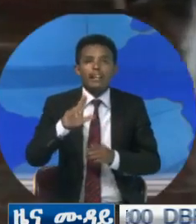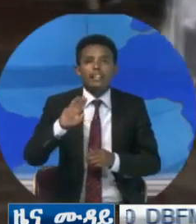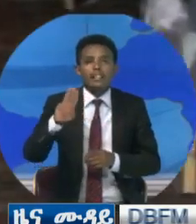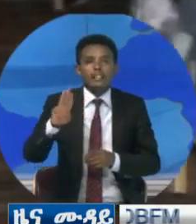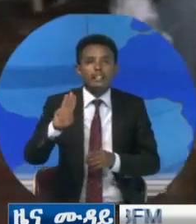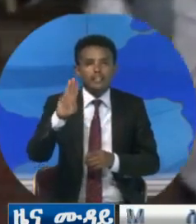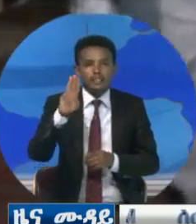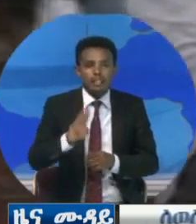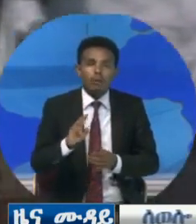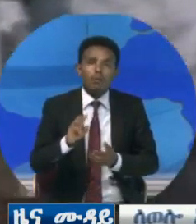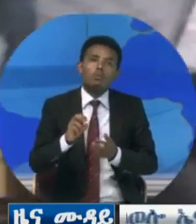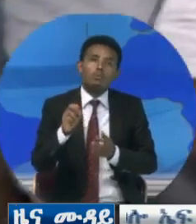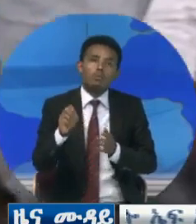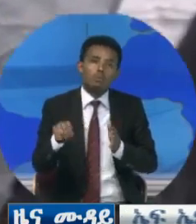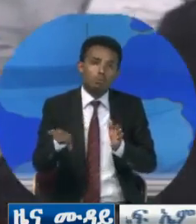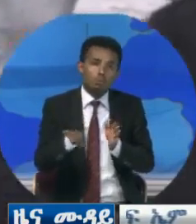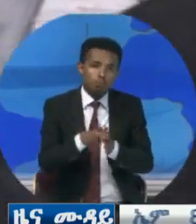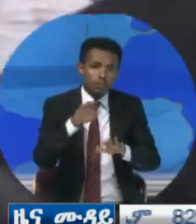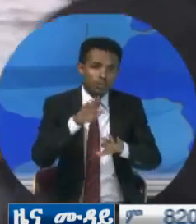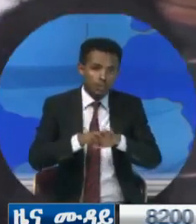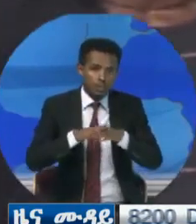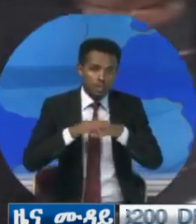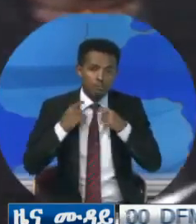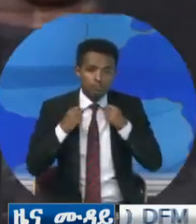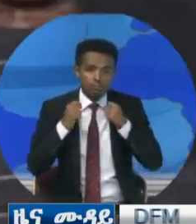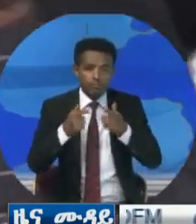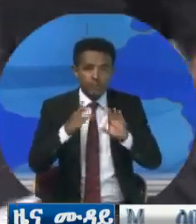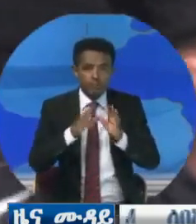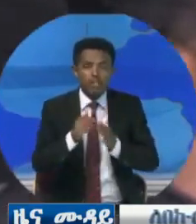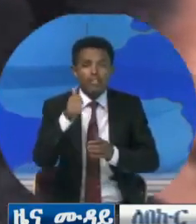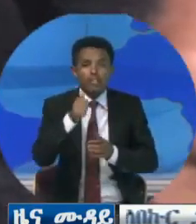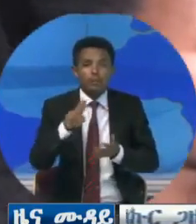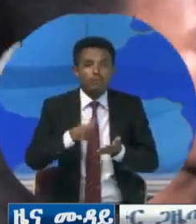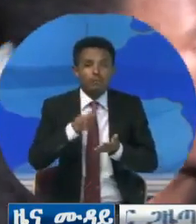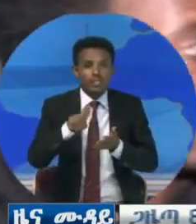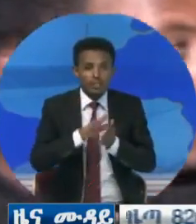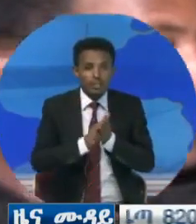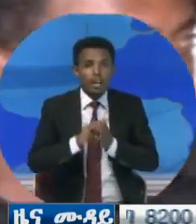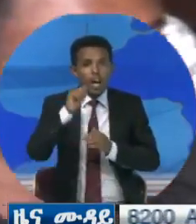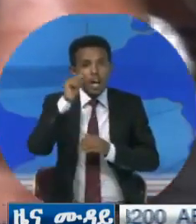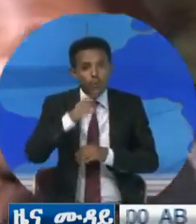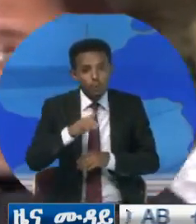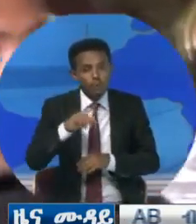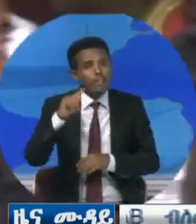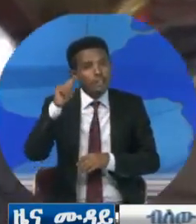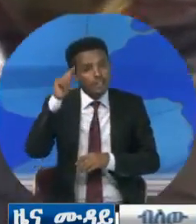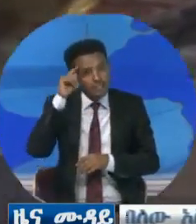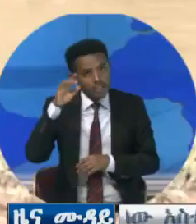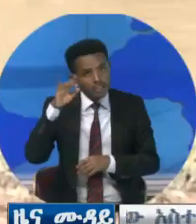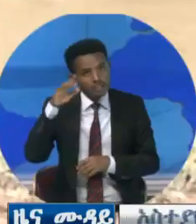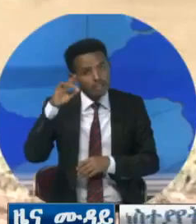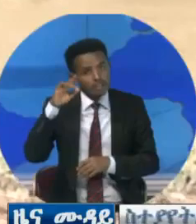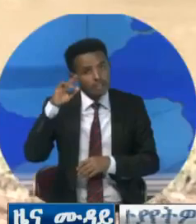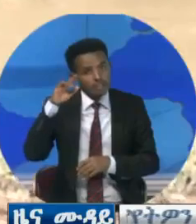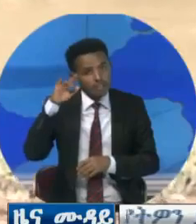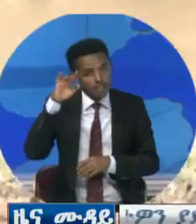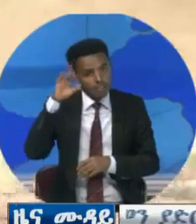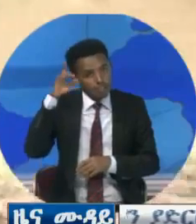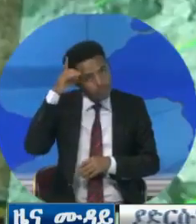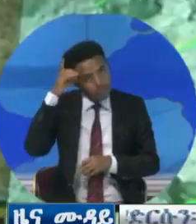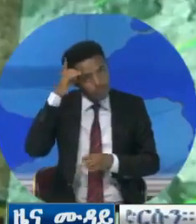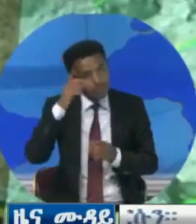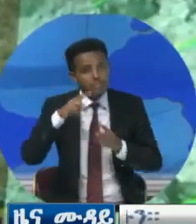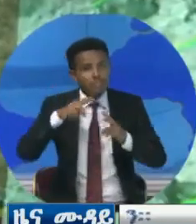በሚቻልበትና የከተማዋን እድገት ለማፋጠን በሚቻልበት ሁኔታ የአዲስ አበባ ዩኒቨርሲቲ ምሁሩ አቶ ተዘራ ከበደ የጥናታቸውን ምክረ ሀሳብ